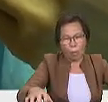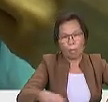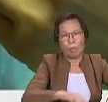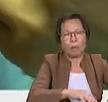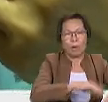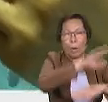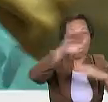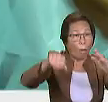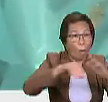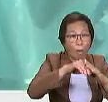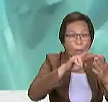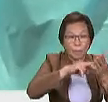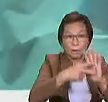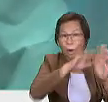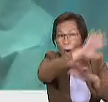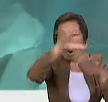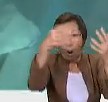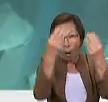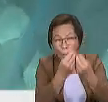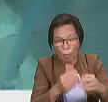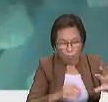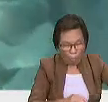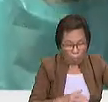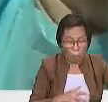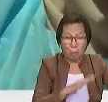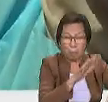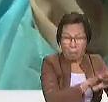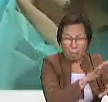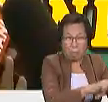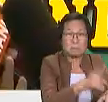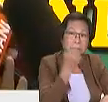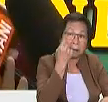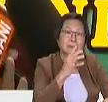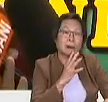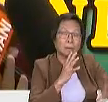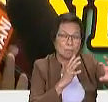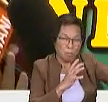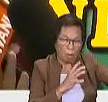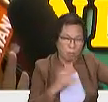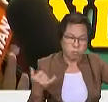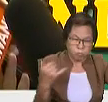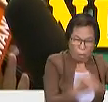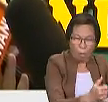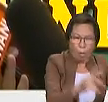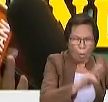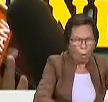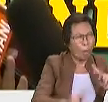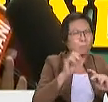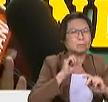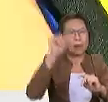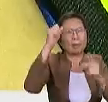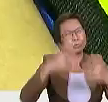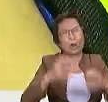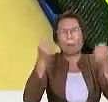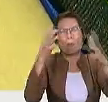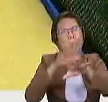kesimpulan ah jadi Novelis yang kita begini love tiang padat yang sangat akan tadi dapati bahwa sebenarnya orang saja yang ramai dan bebas